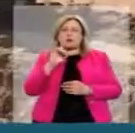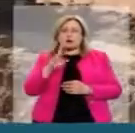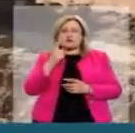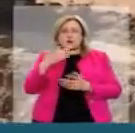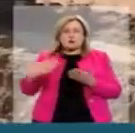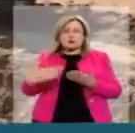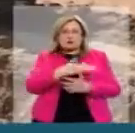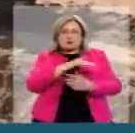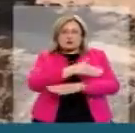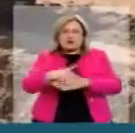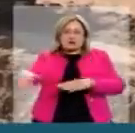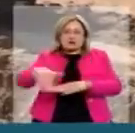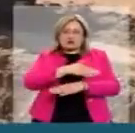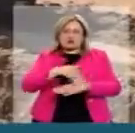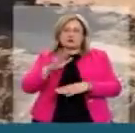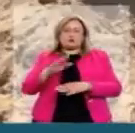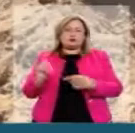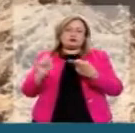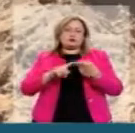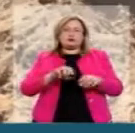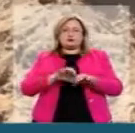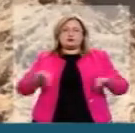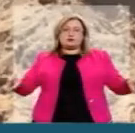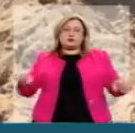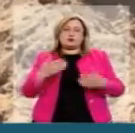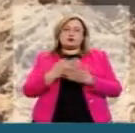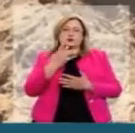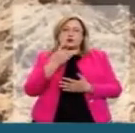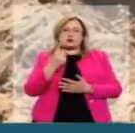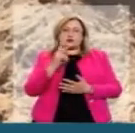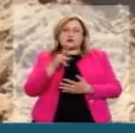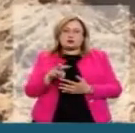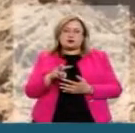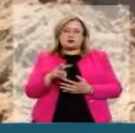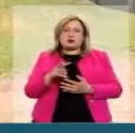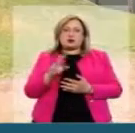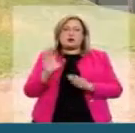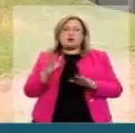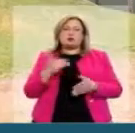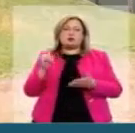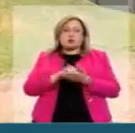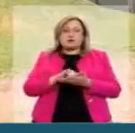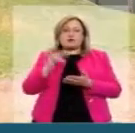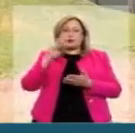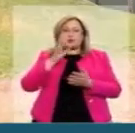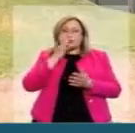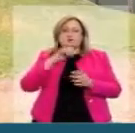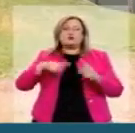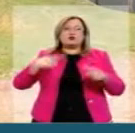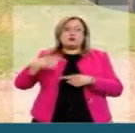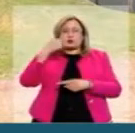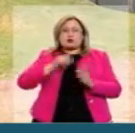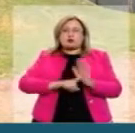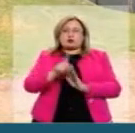ұзындығы 41 шақырым құбыр тартылады. Судың өзі тарату қондырғысы орнатылған соң келер жылы беріледі. У нас же идет